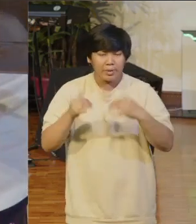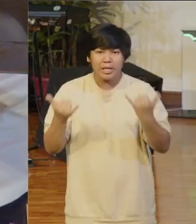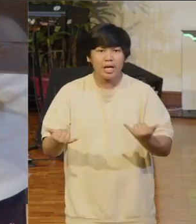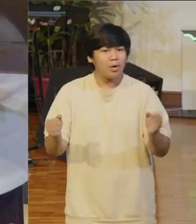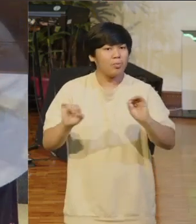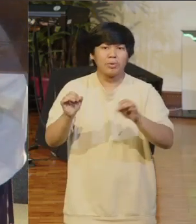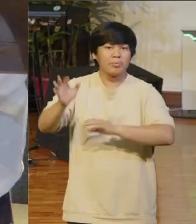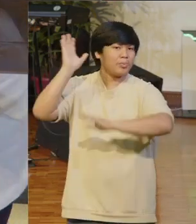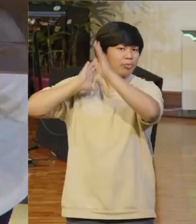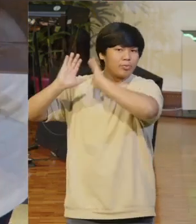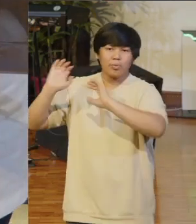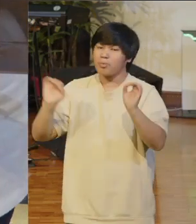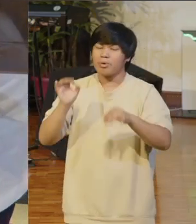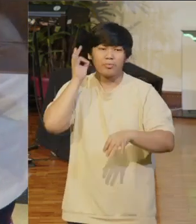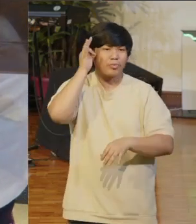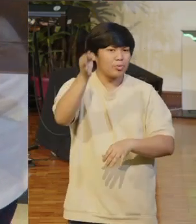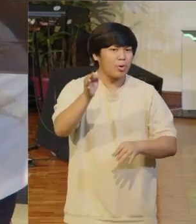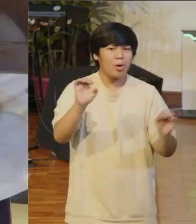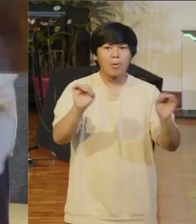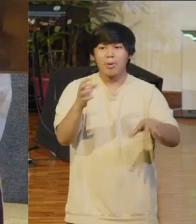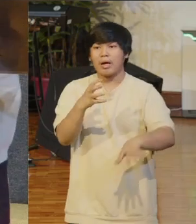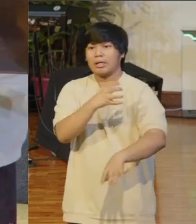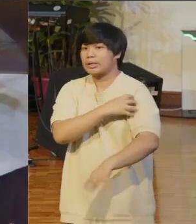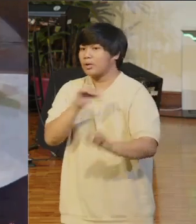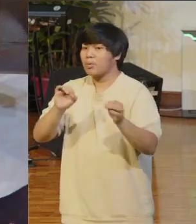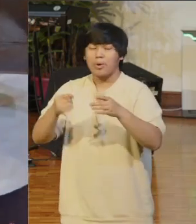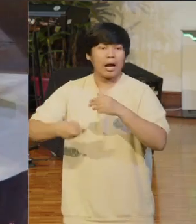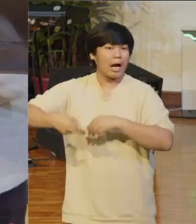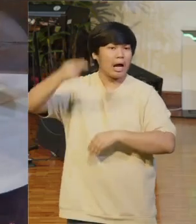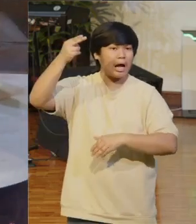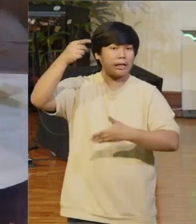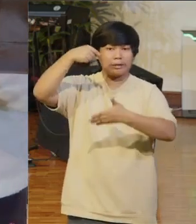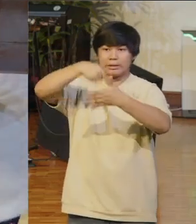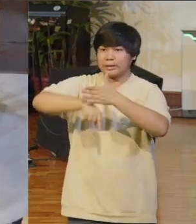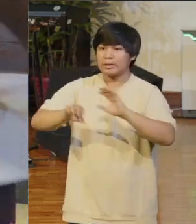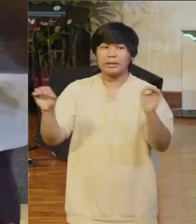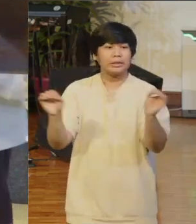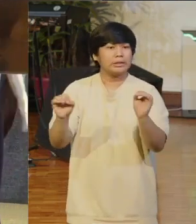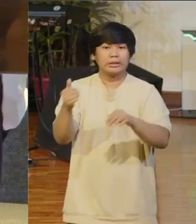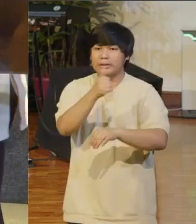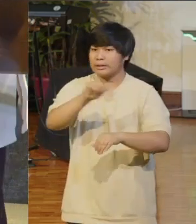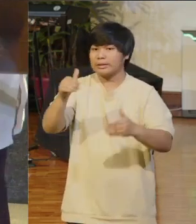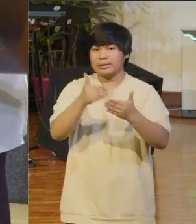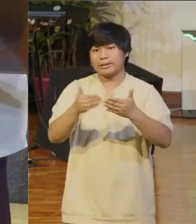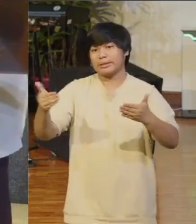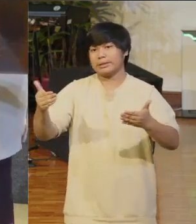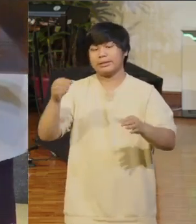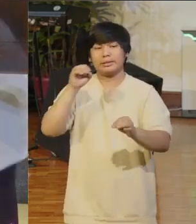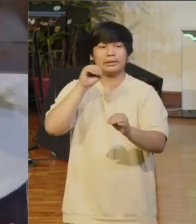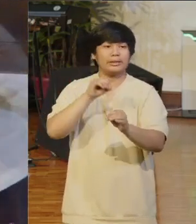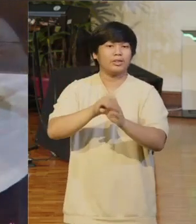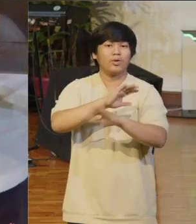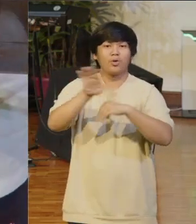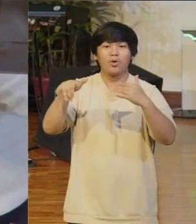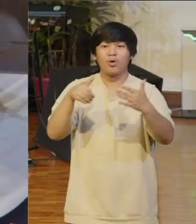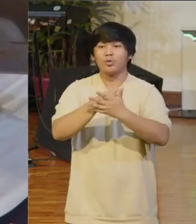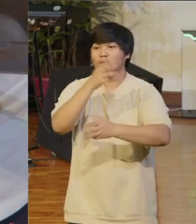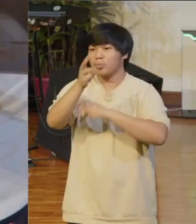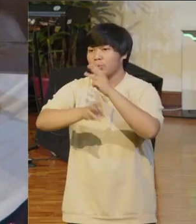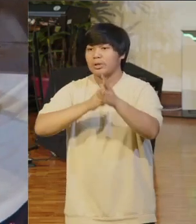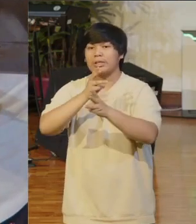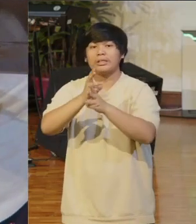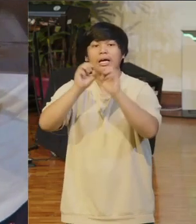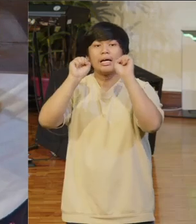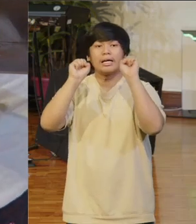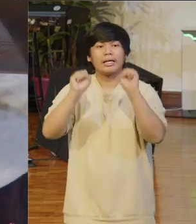come, nor powers, nor height, nor depth, nor anything else in all